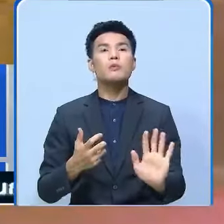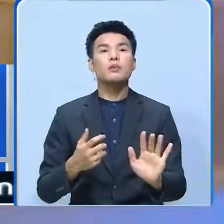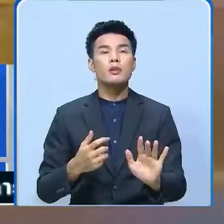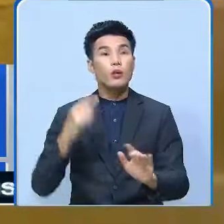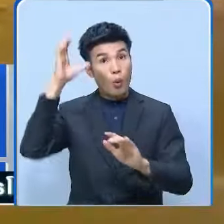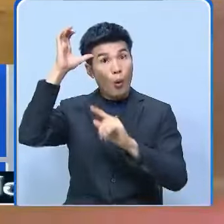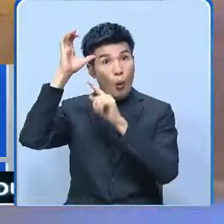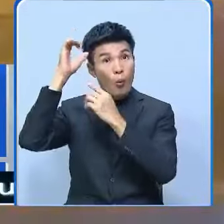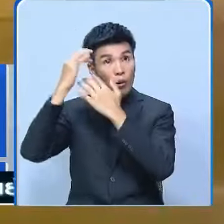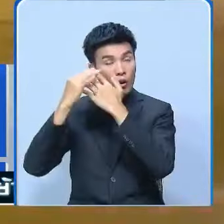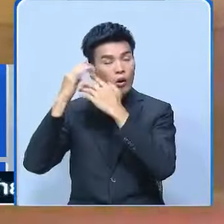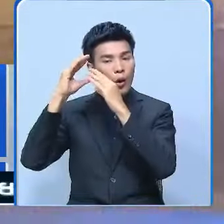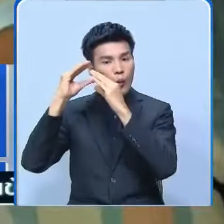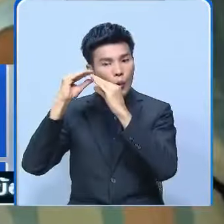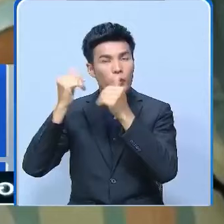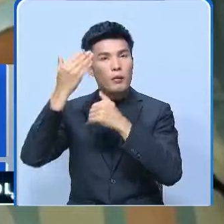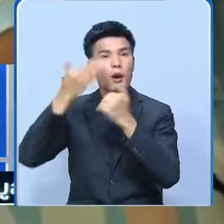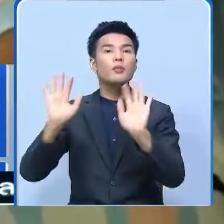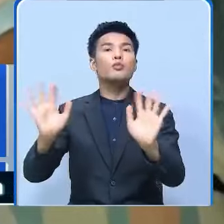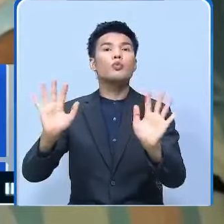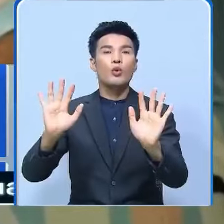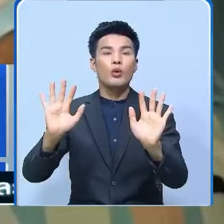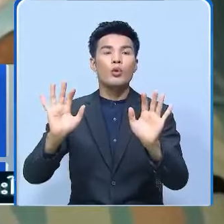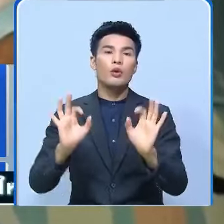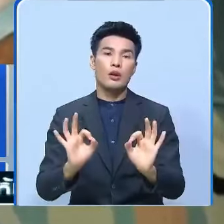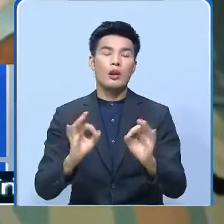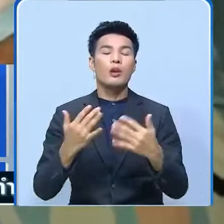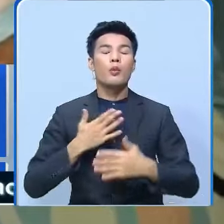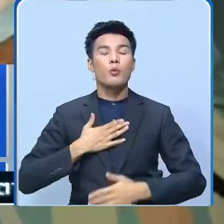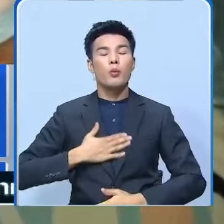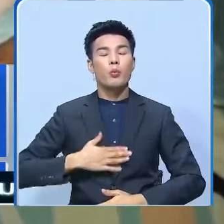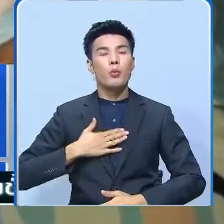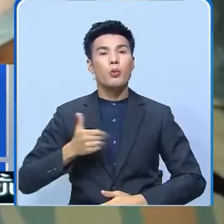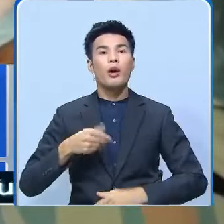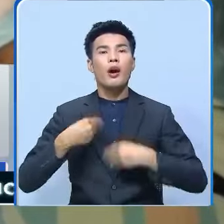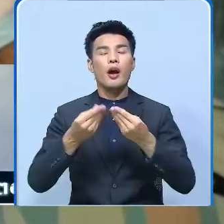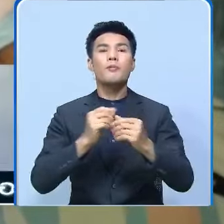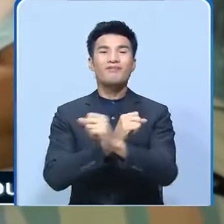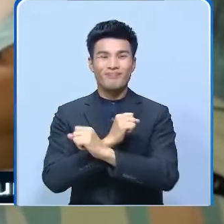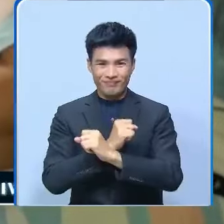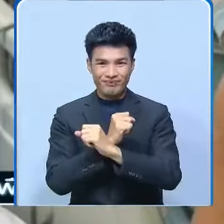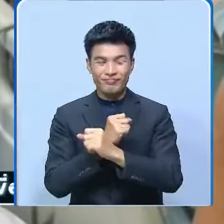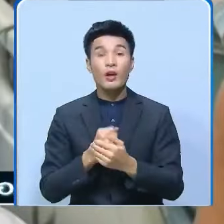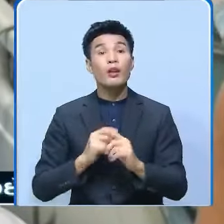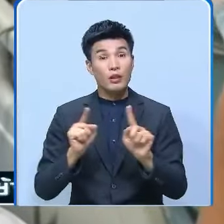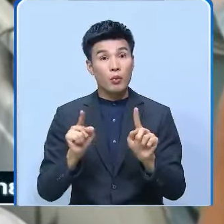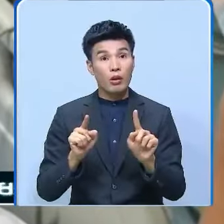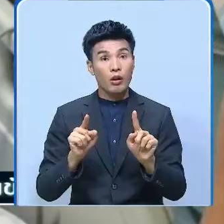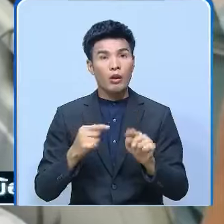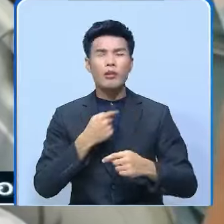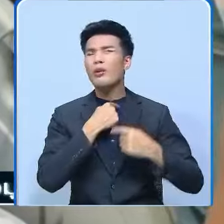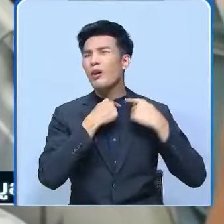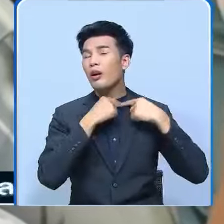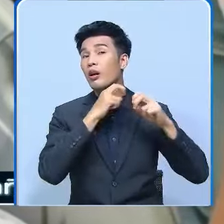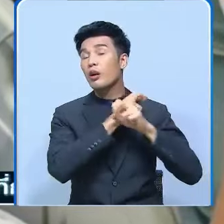คลั่งในสมองตอนนี้ก็หยุดแล้วไม่ต้องผ่าตัดเปิดสมองแล้วนะคะก็โล่งอกค่ะก็ขอให้น้องปลอดภัยไวๆนะคะแต่ว่าไหปลาร้าเนี่ยเห็นท